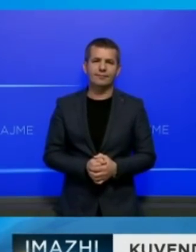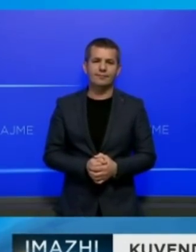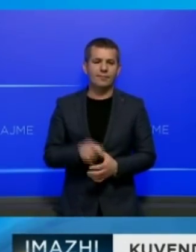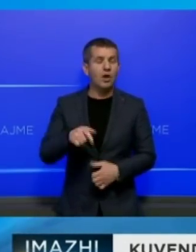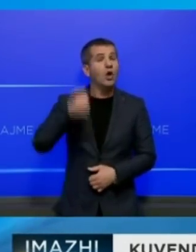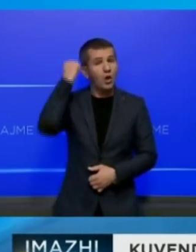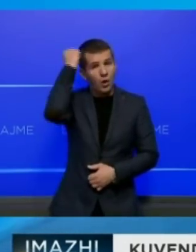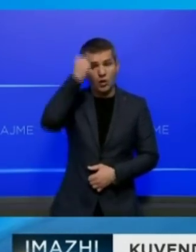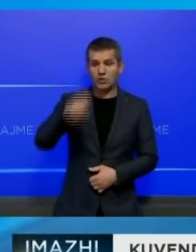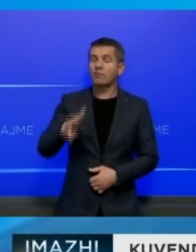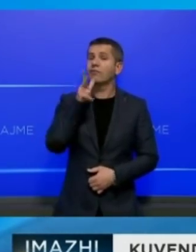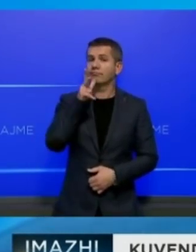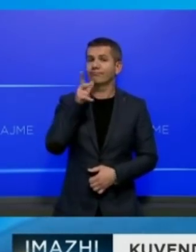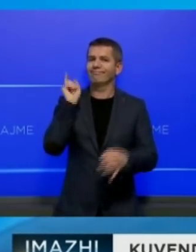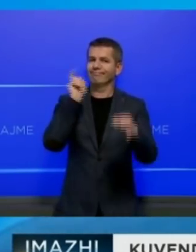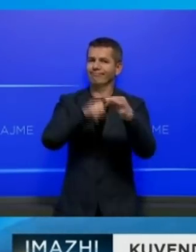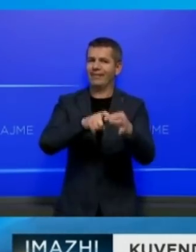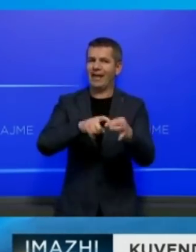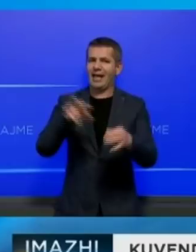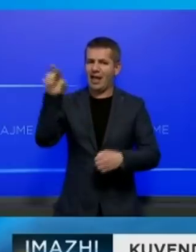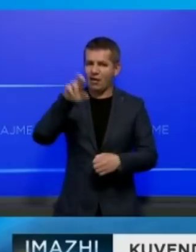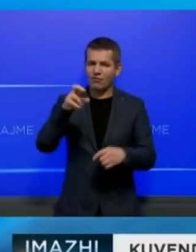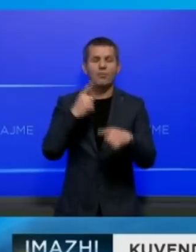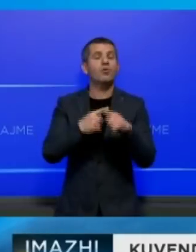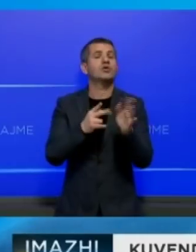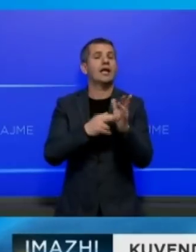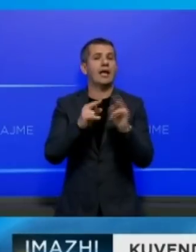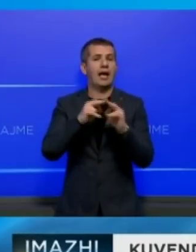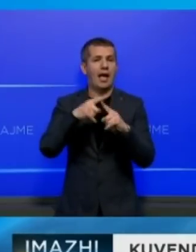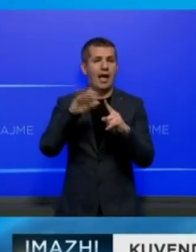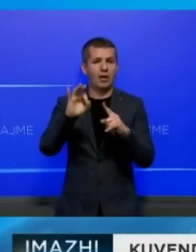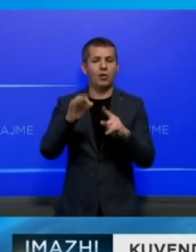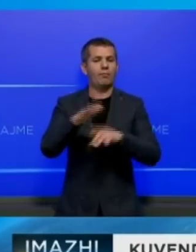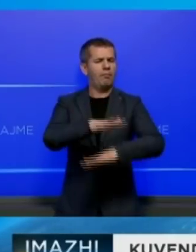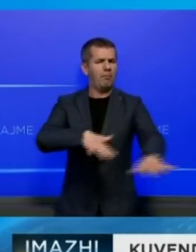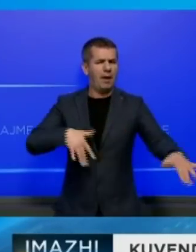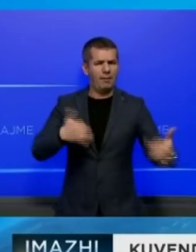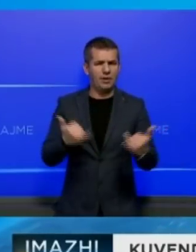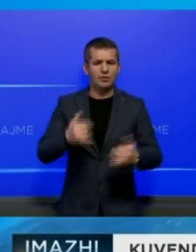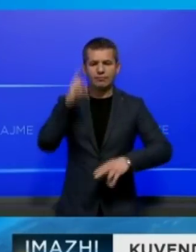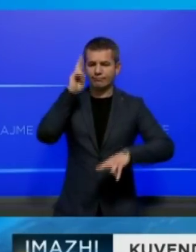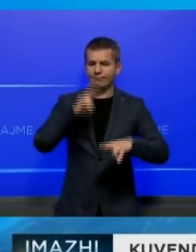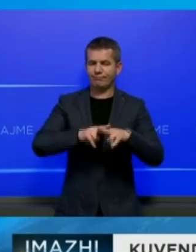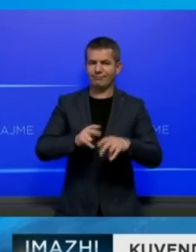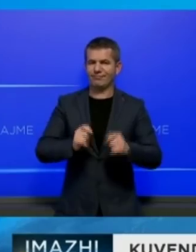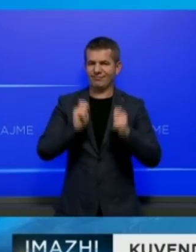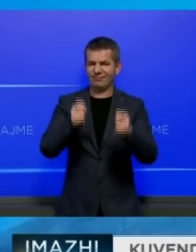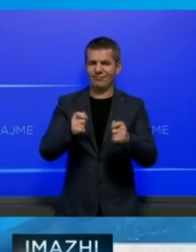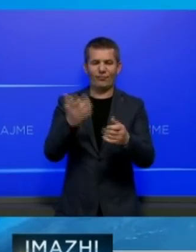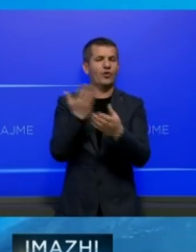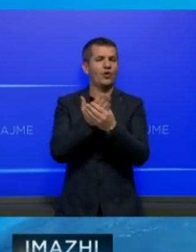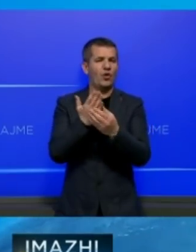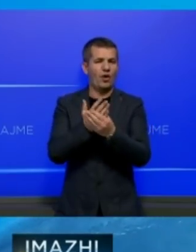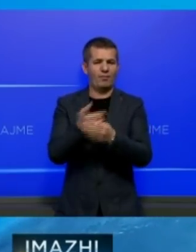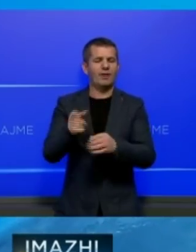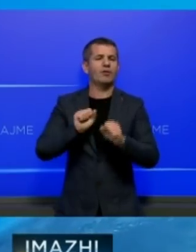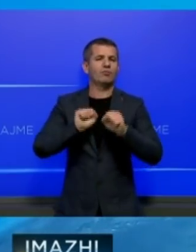Kosova kërkon antarësim në BE dhe NATO, ku vendin nxjerr rezolutë që dënon agresionin rus në Ukrainë.